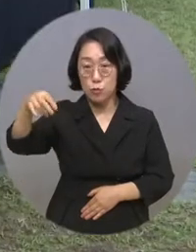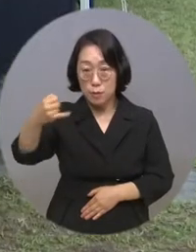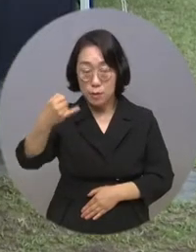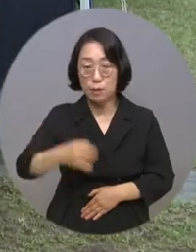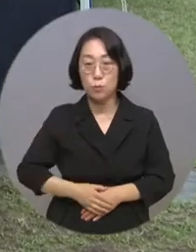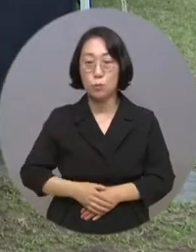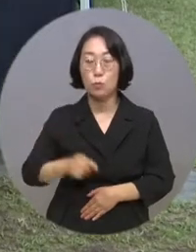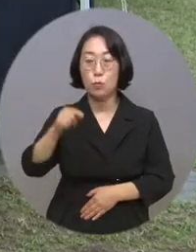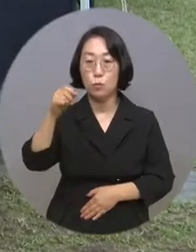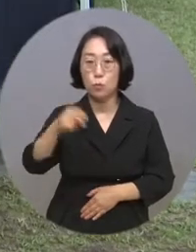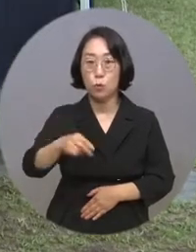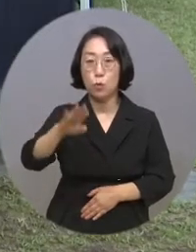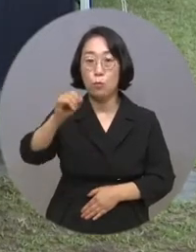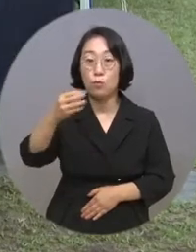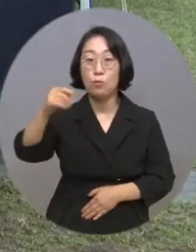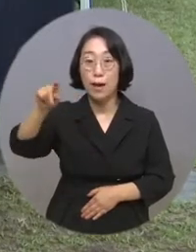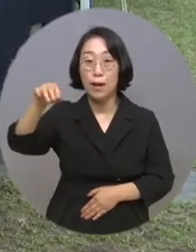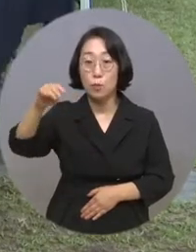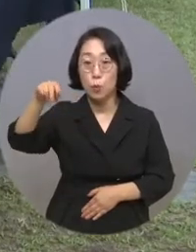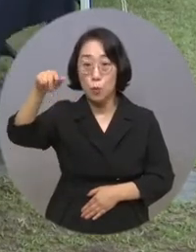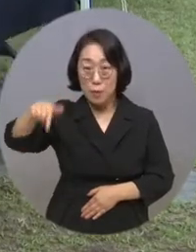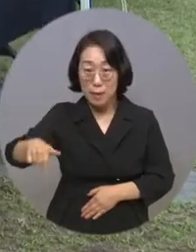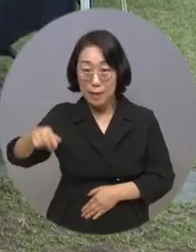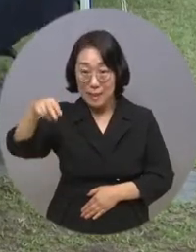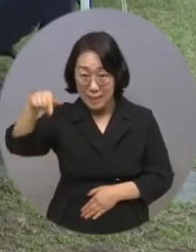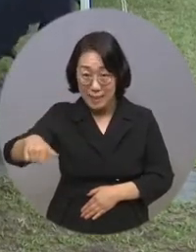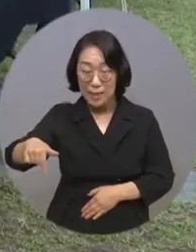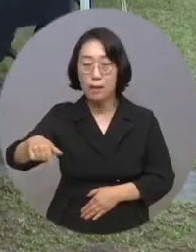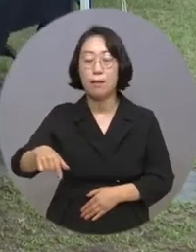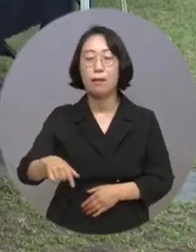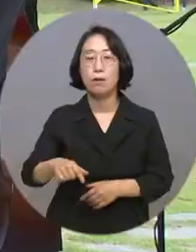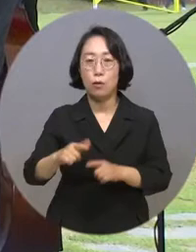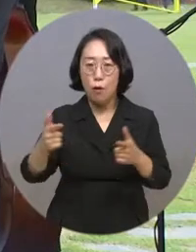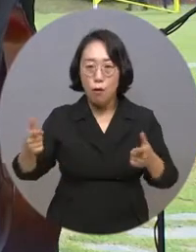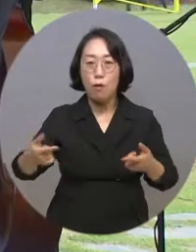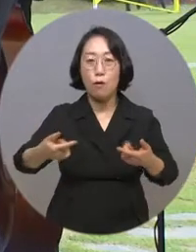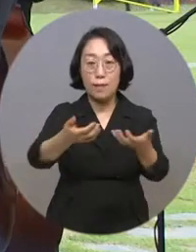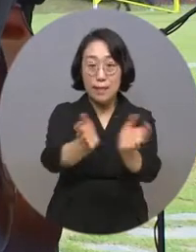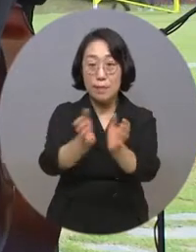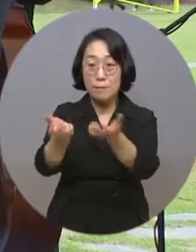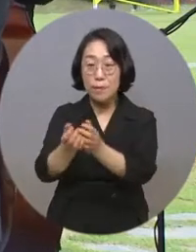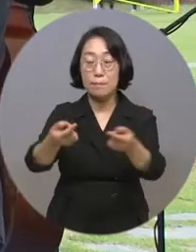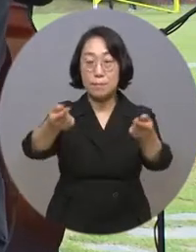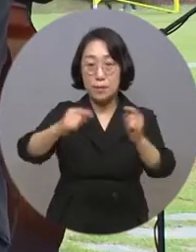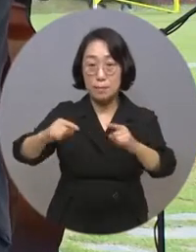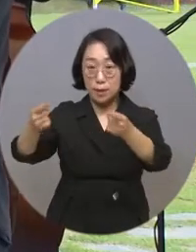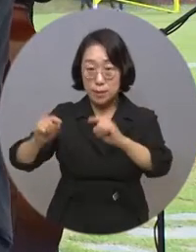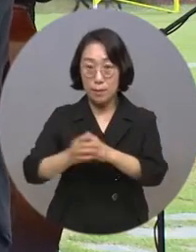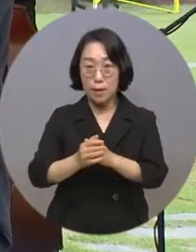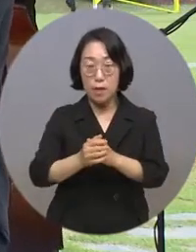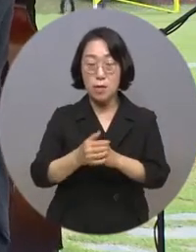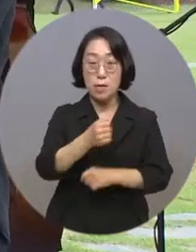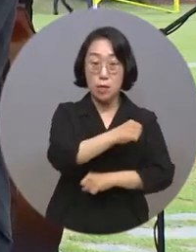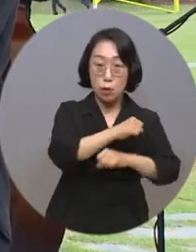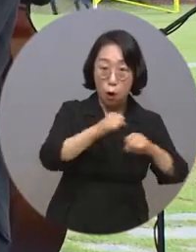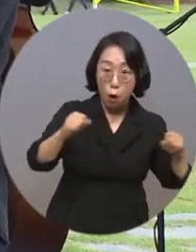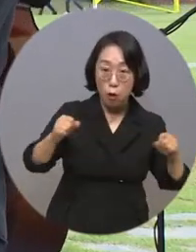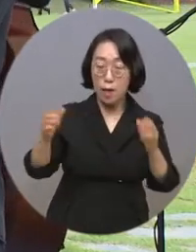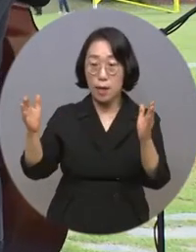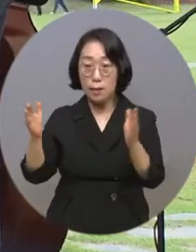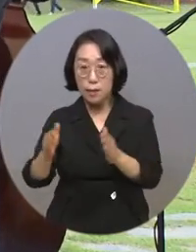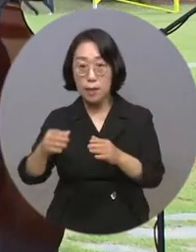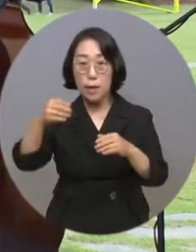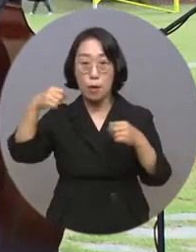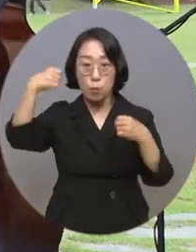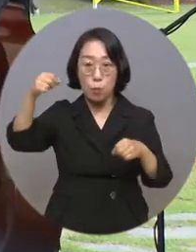최고의 빅밴드인 브라소닉 빅밴드와 이건희 퀸텟이 참가하며 메인 스테이지뿐 아니라 미니 스테이지에서도 공연은